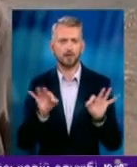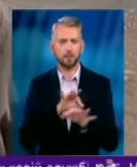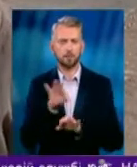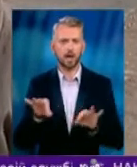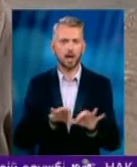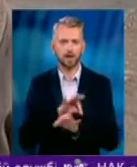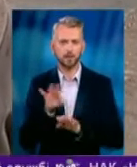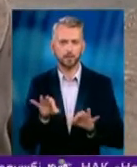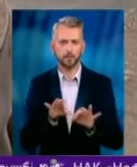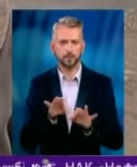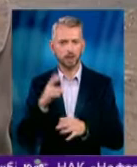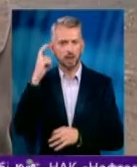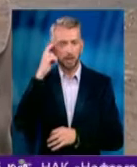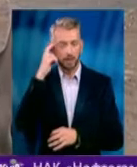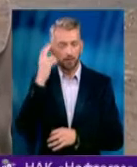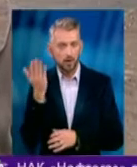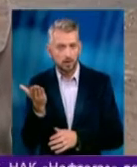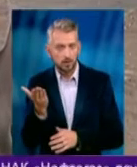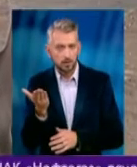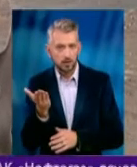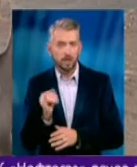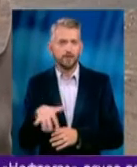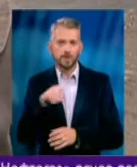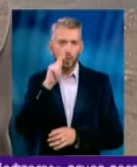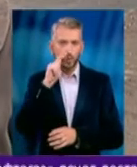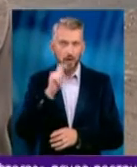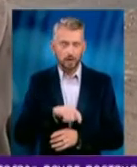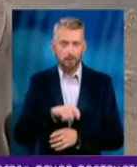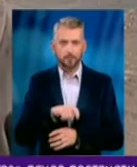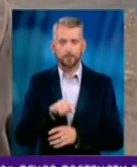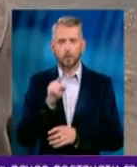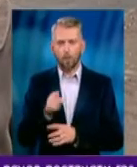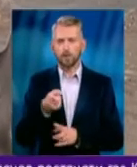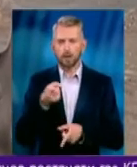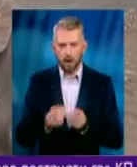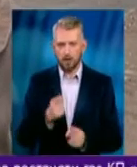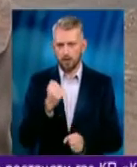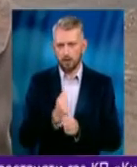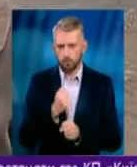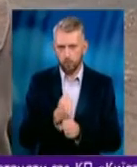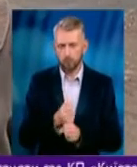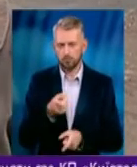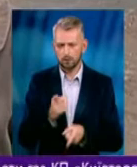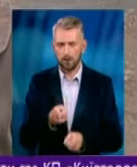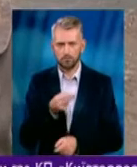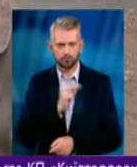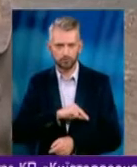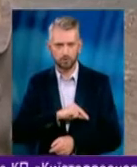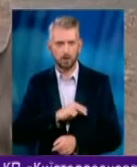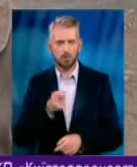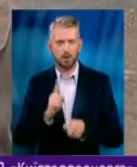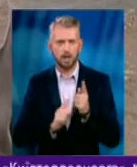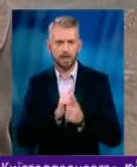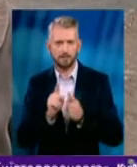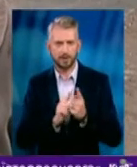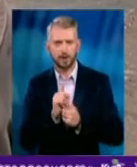проєкт Києва, ну, в принципі, і всієї України. Він реально працює, реально йдуть зміни